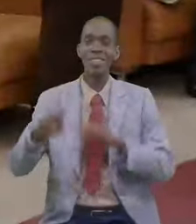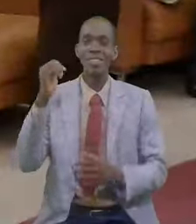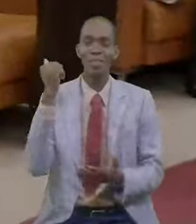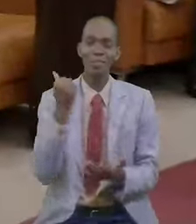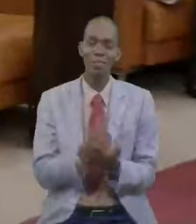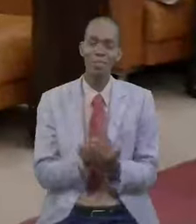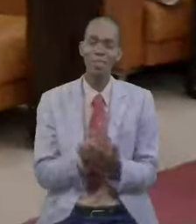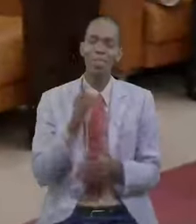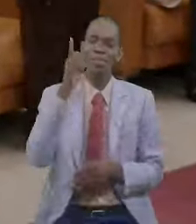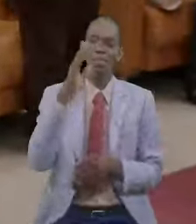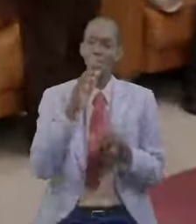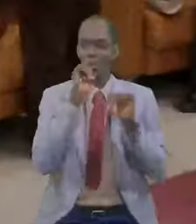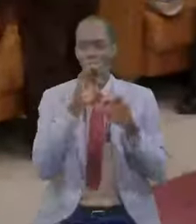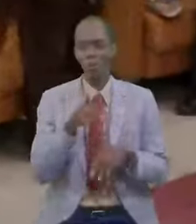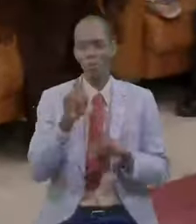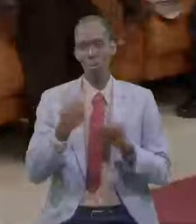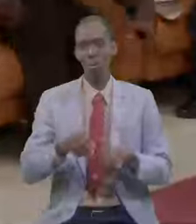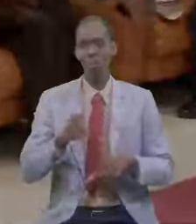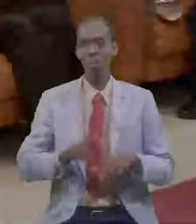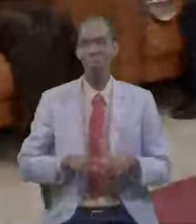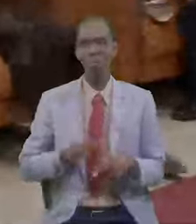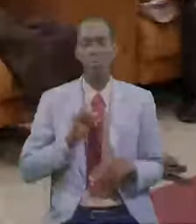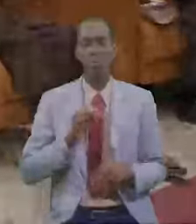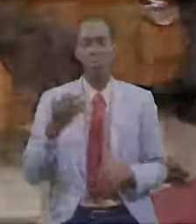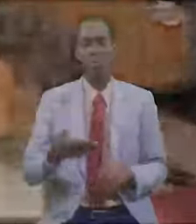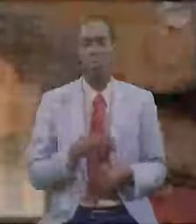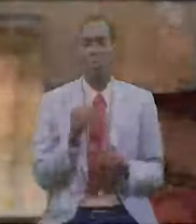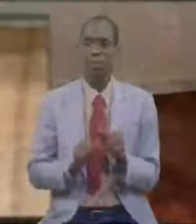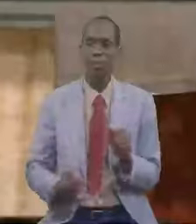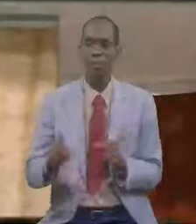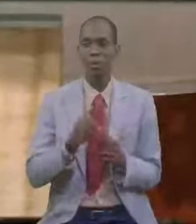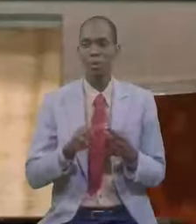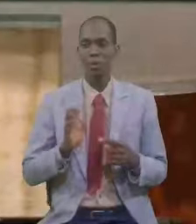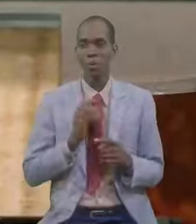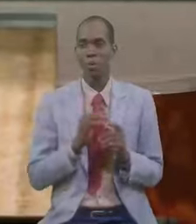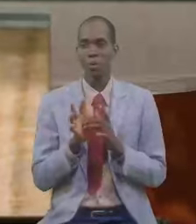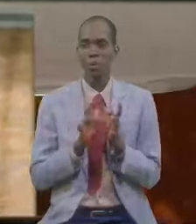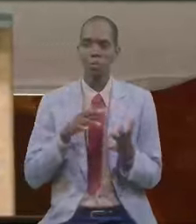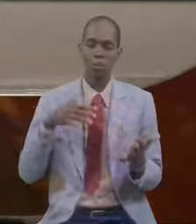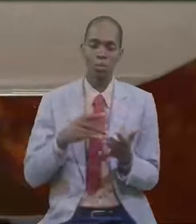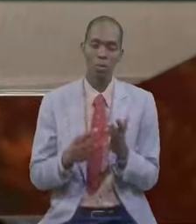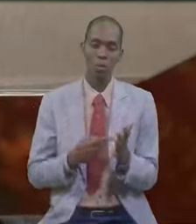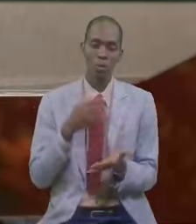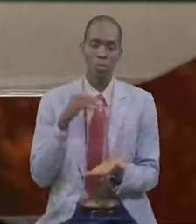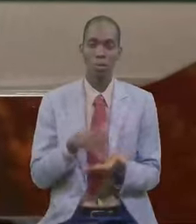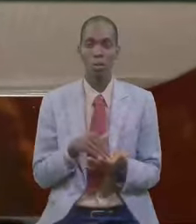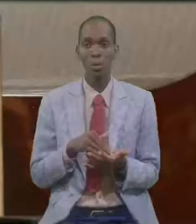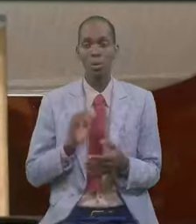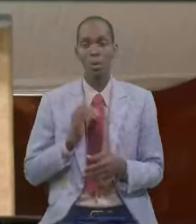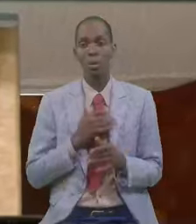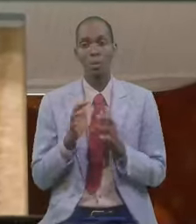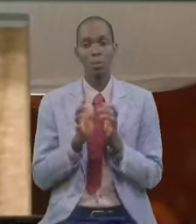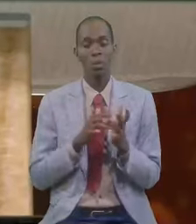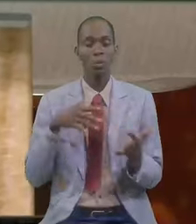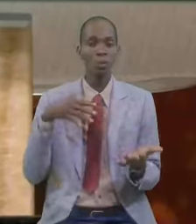Que le Seigneur vous bénisse, asseyez-vous. Vous êtes tous les bienvenus à l'étude biblique une fois encore.